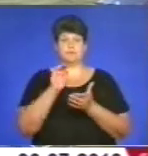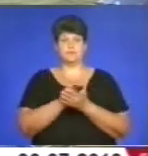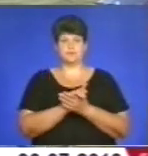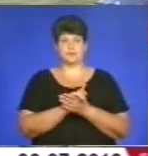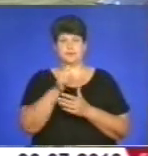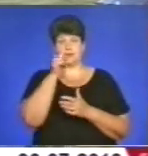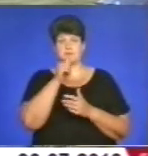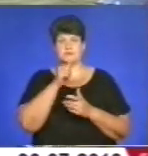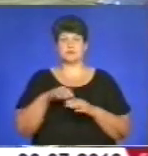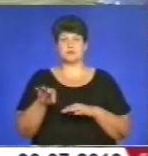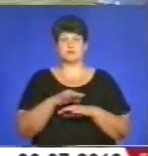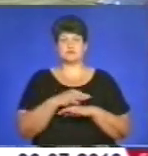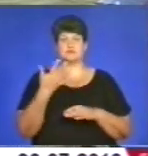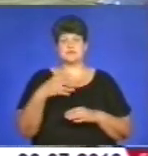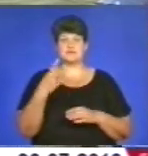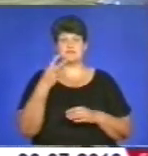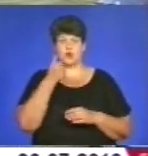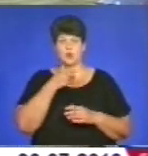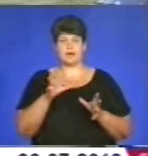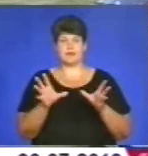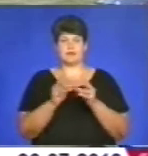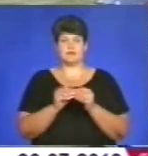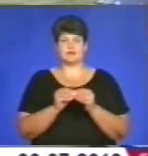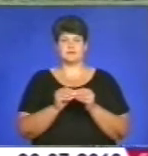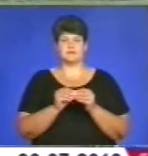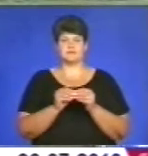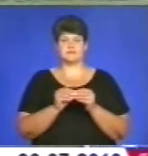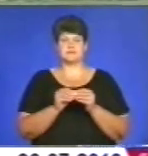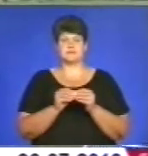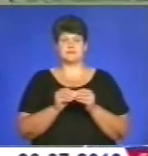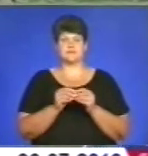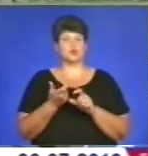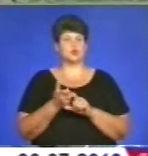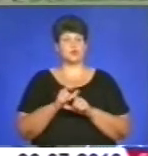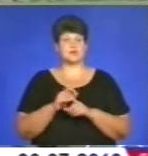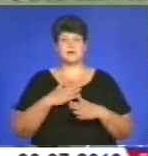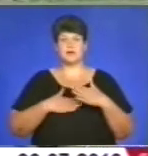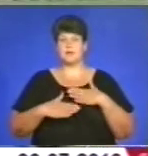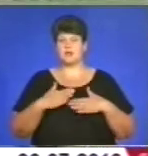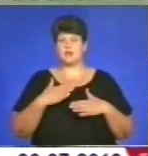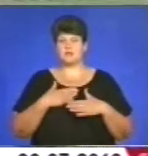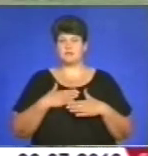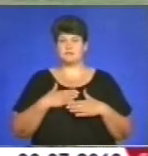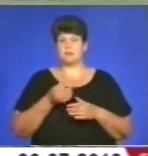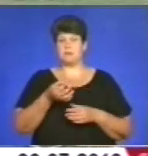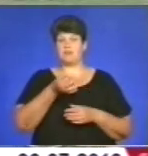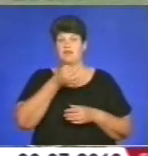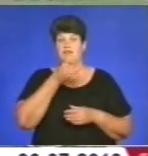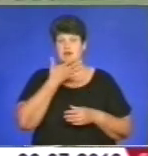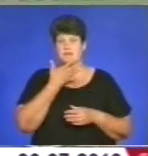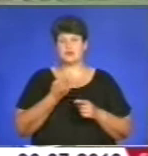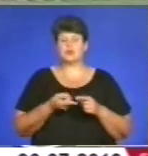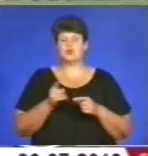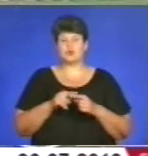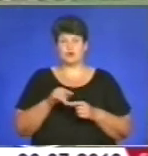місяця поженилися і вже 52 роки. Разом, так. Дуже приємна, яка от приваблива, і я до цього